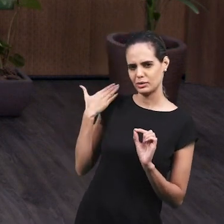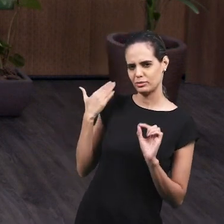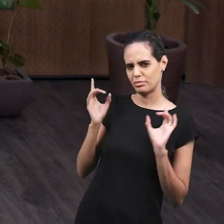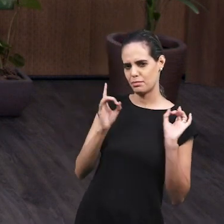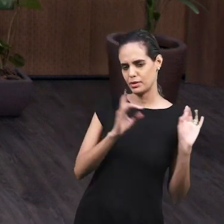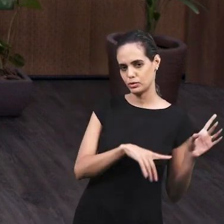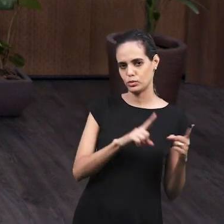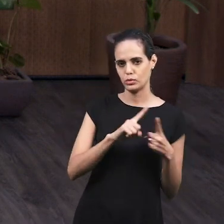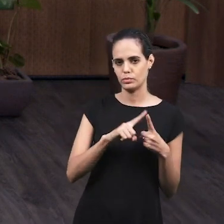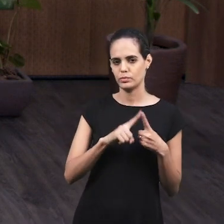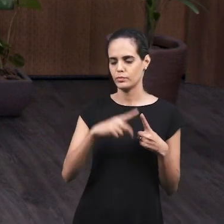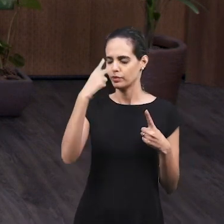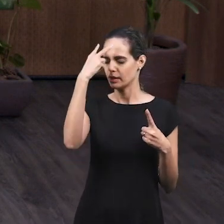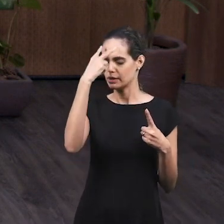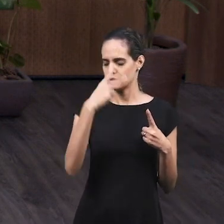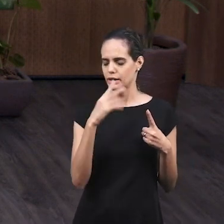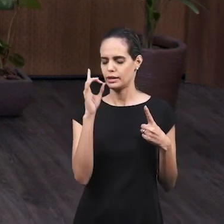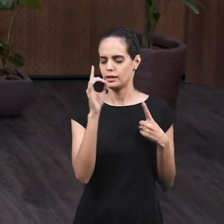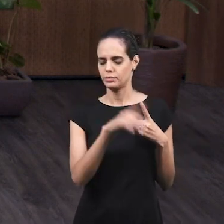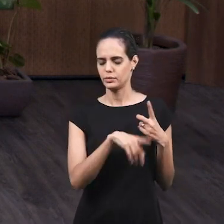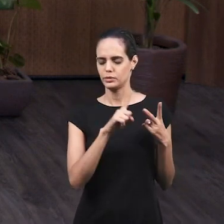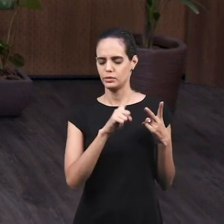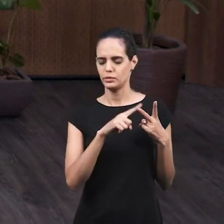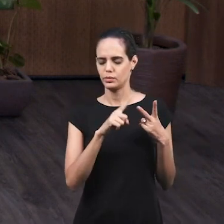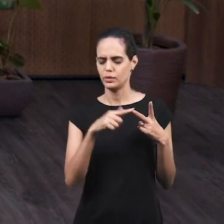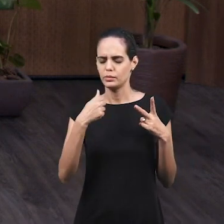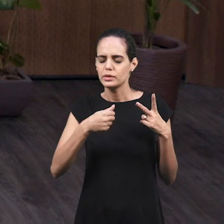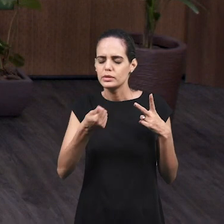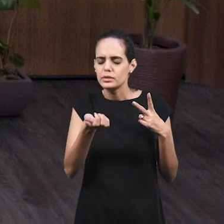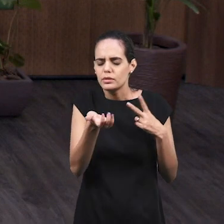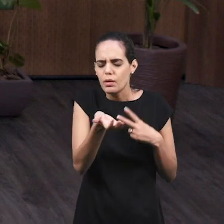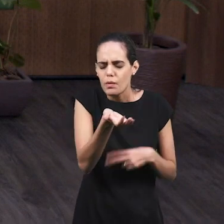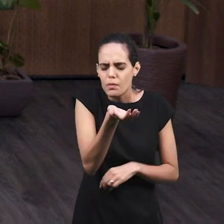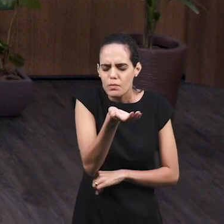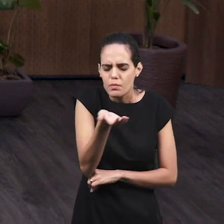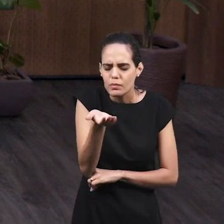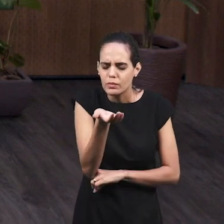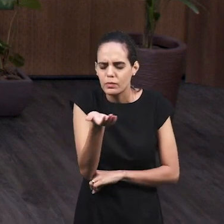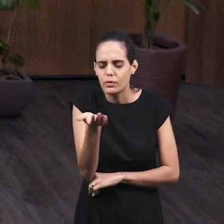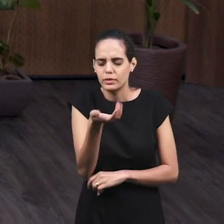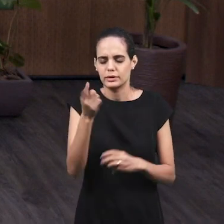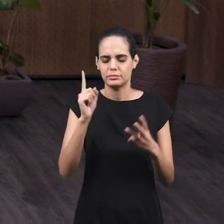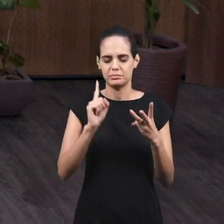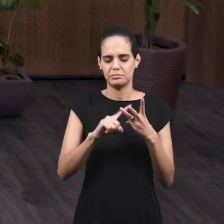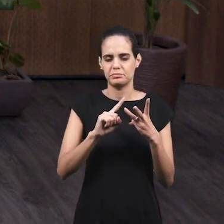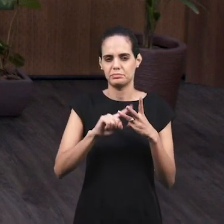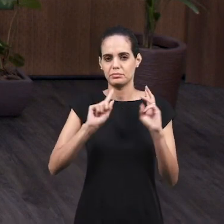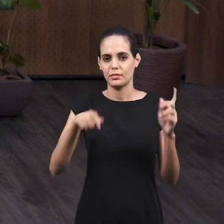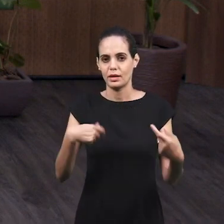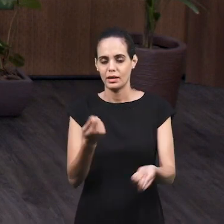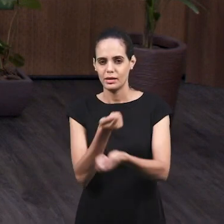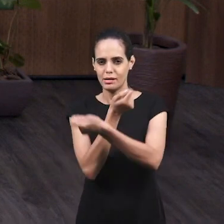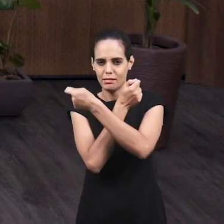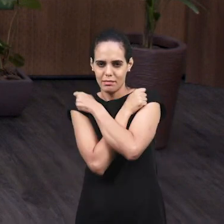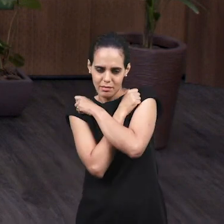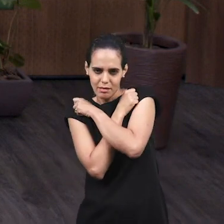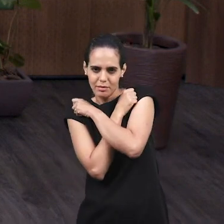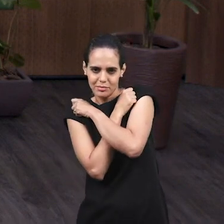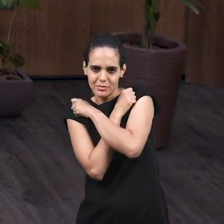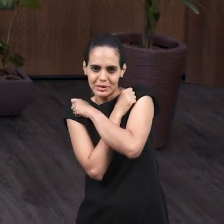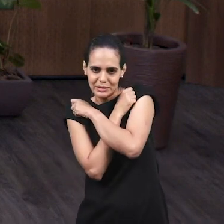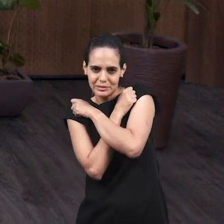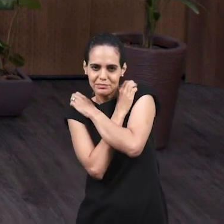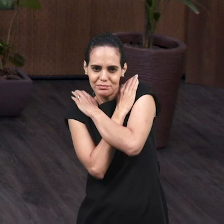dans sa vie, qui ont été la cécité, son besoin de demander de